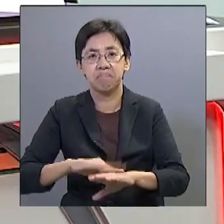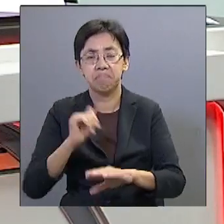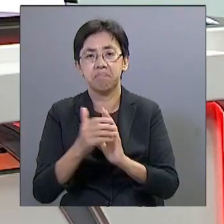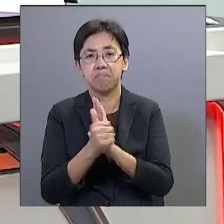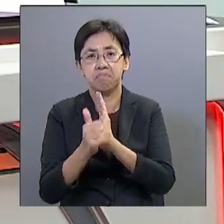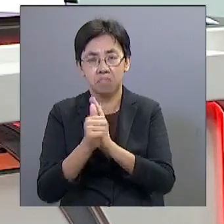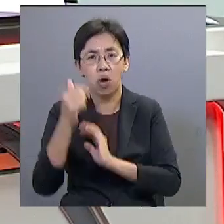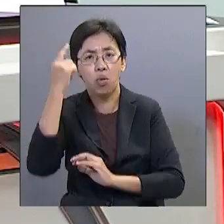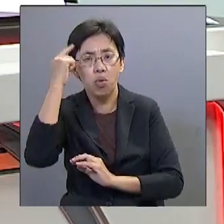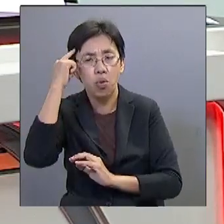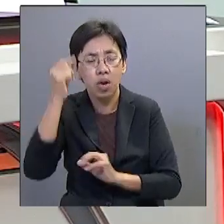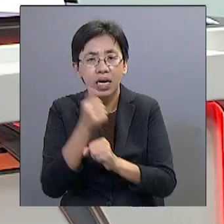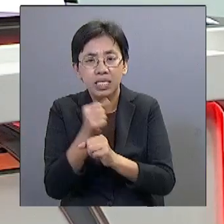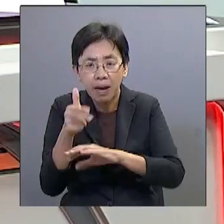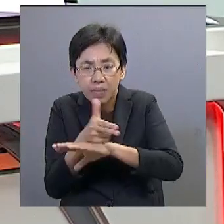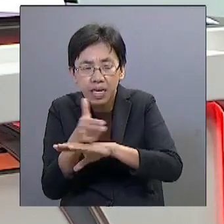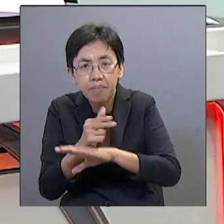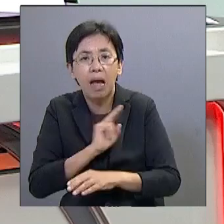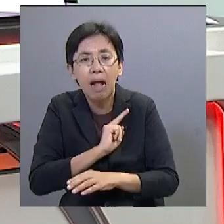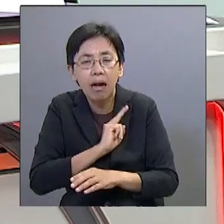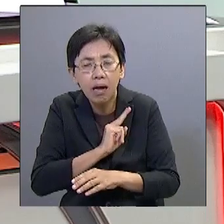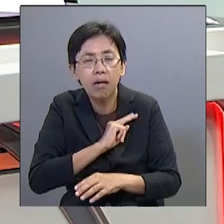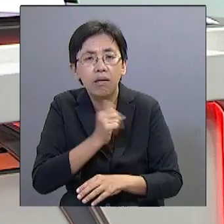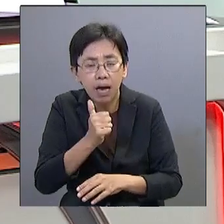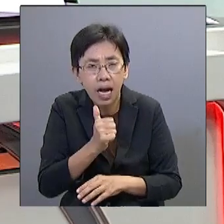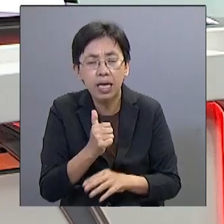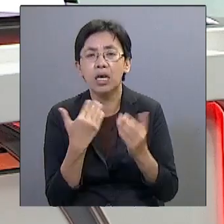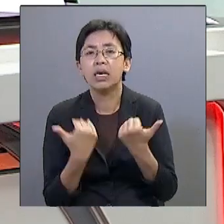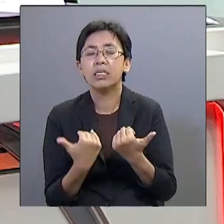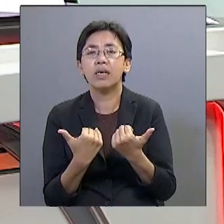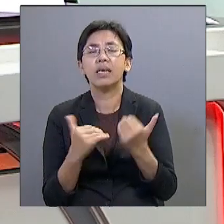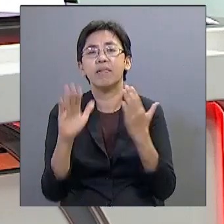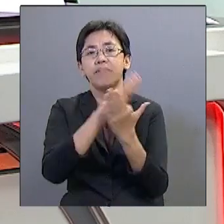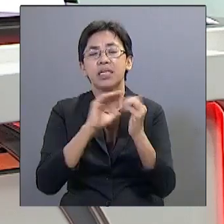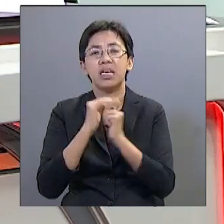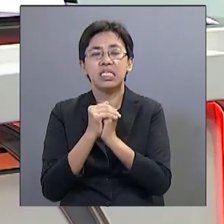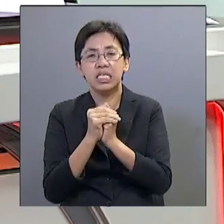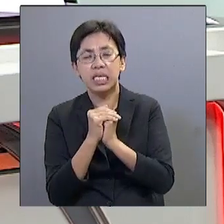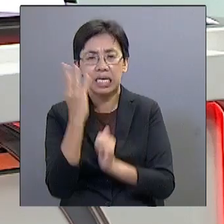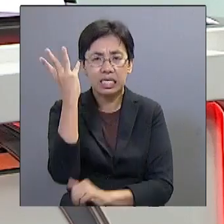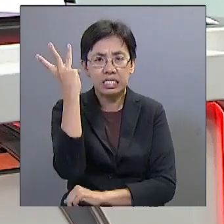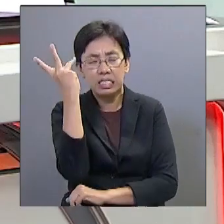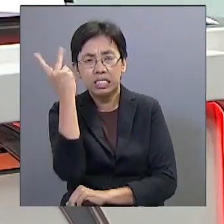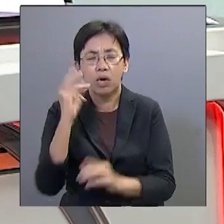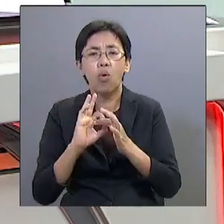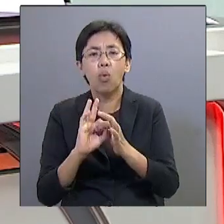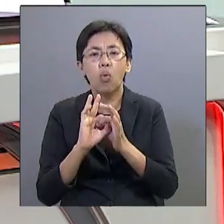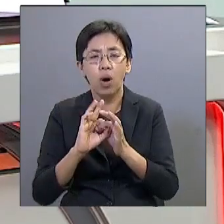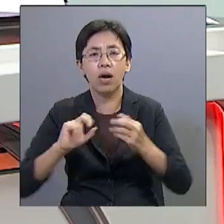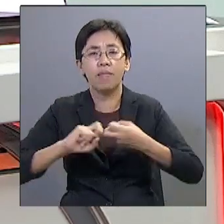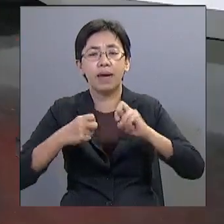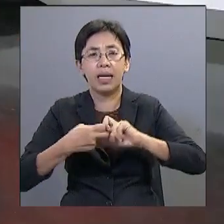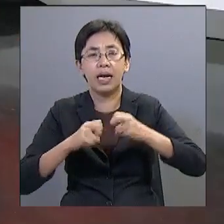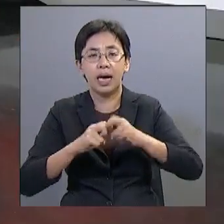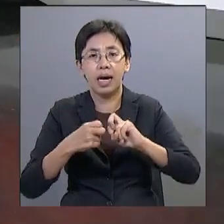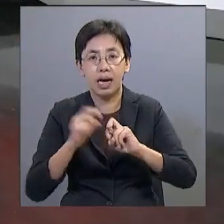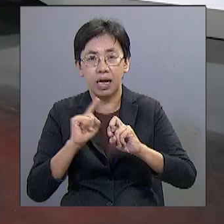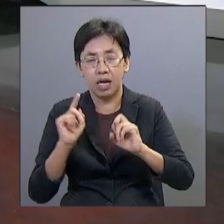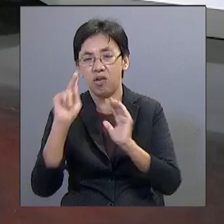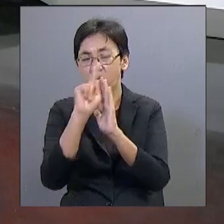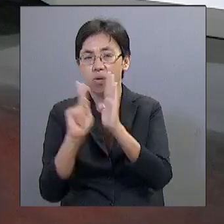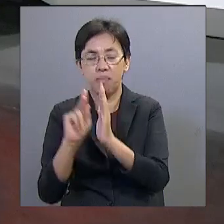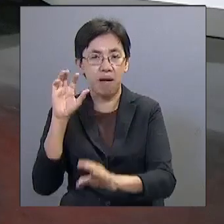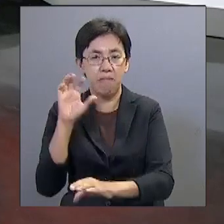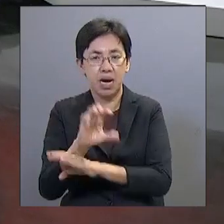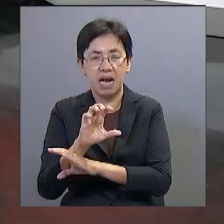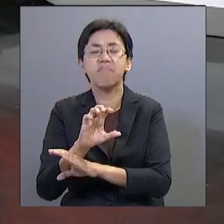นี้สามาถทจะทำคิป turbine ขึ้นมาเองได้กเลยทำให้ตอนนี้ประเทศจตหนัคะ ที่จะก่ำวนอย่างมากมการทจะบขบใช้โกหม